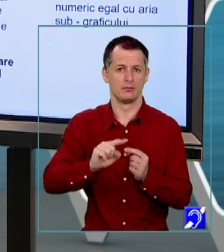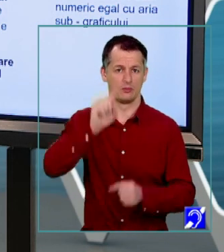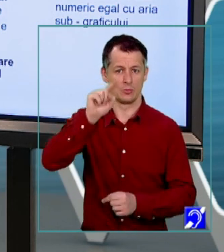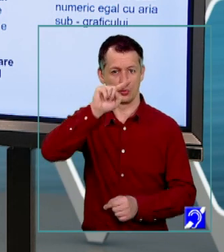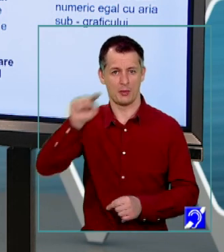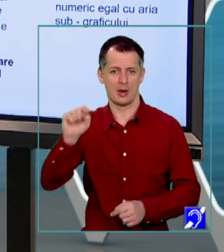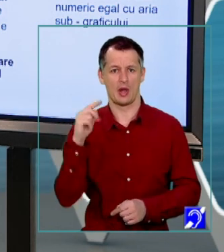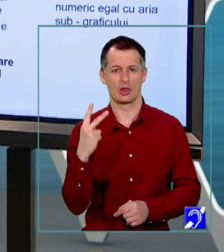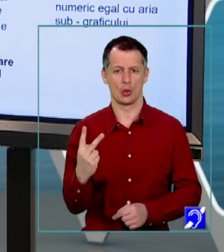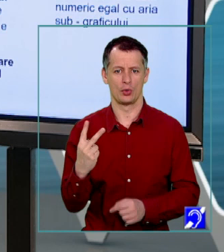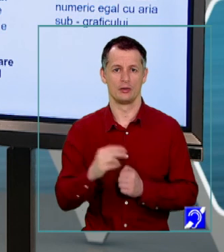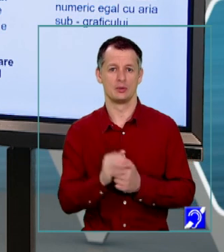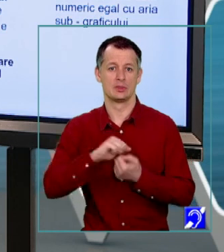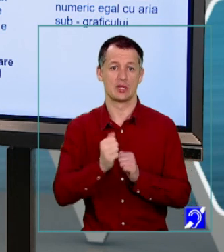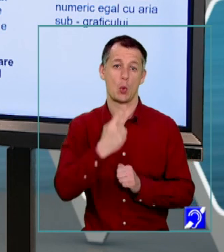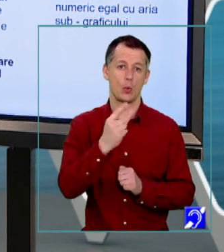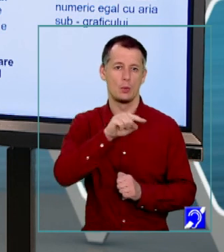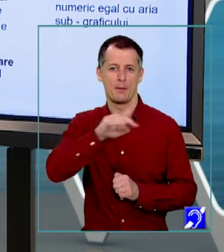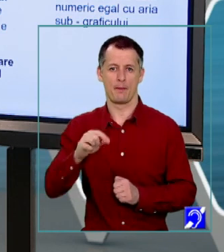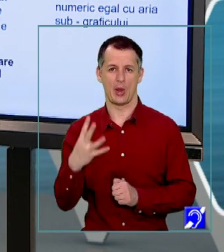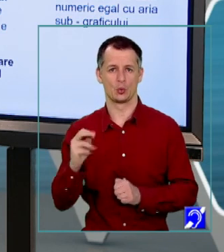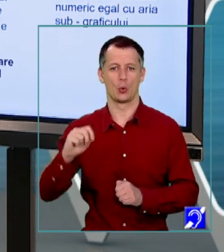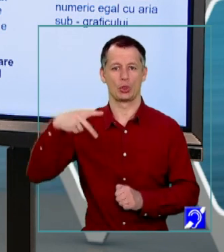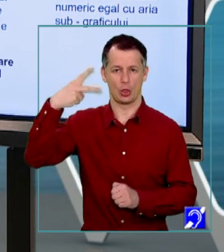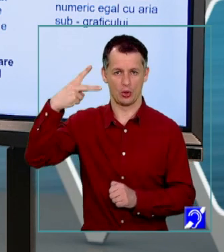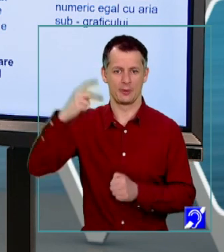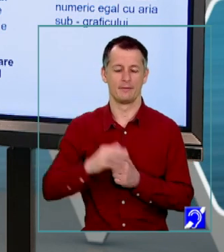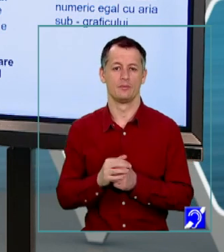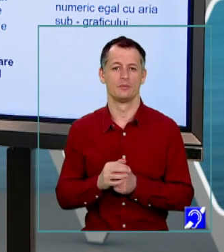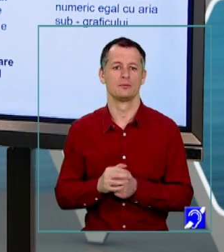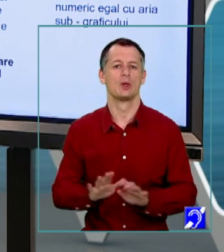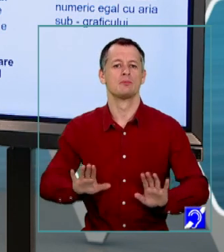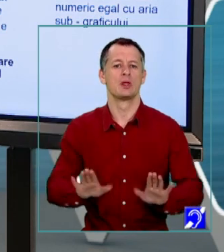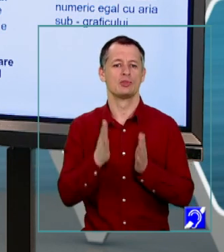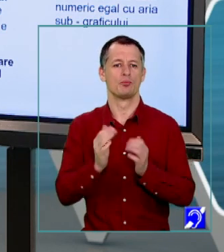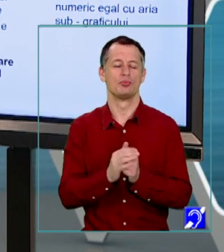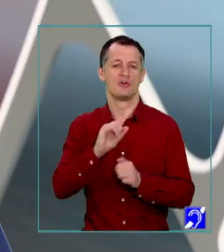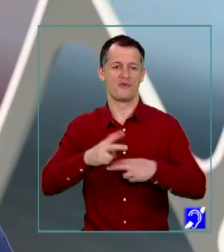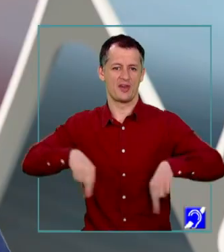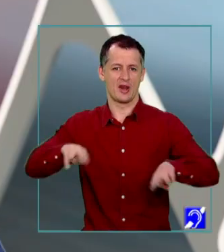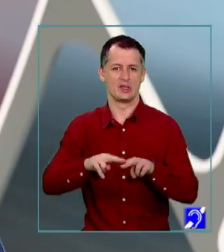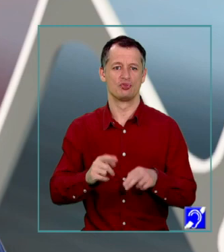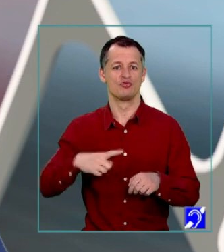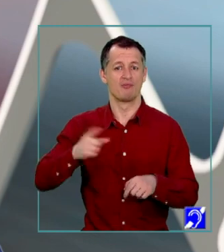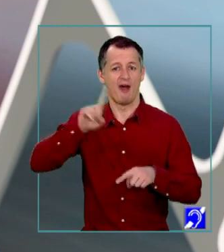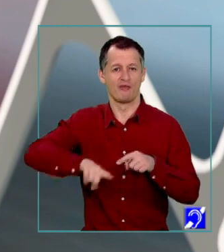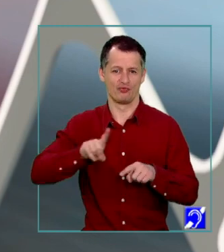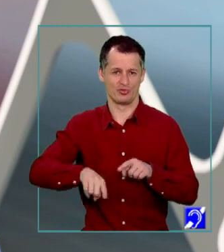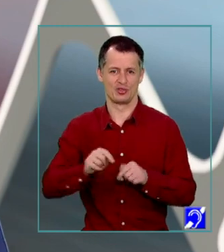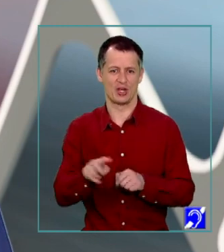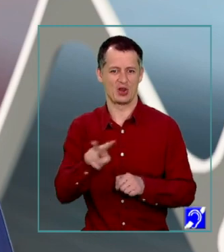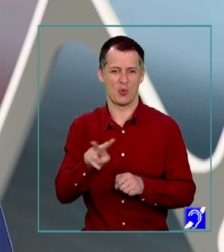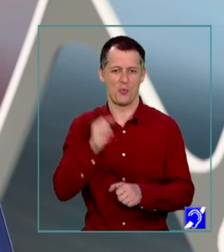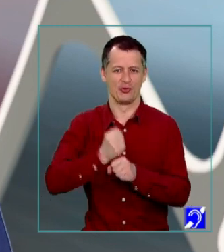2, fie pe calea 1, 4, 2, starea inițială și starea finală sunt aceleași în cele